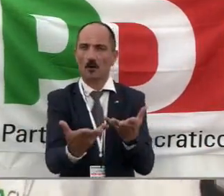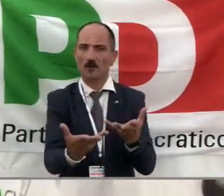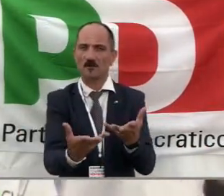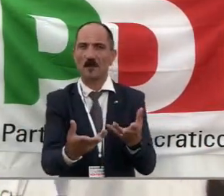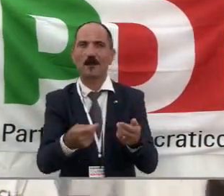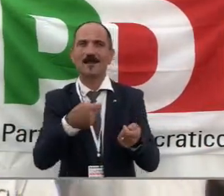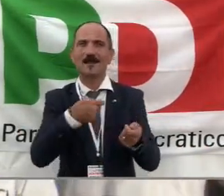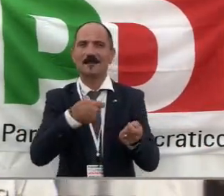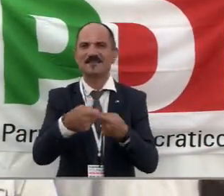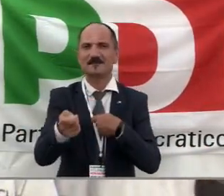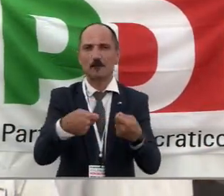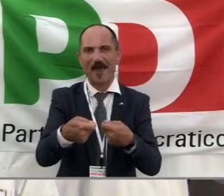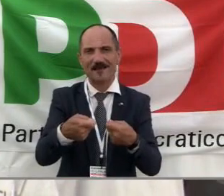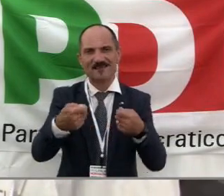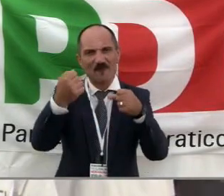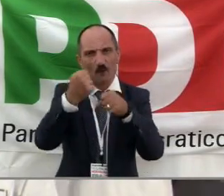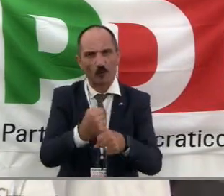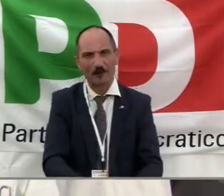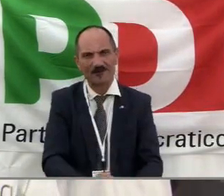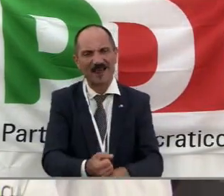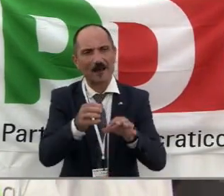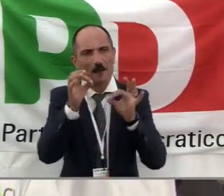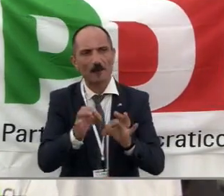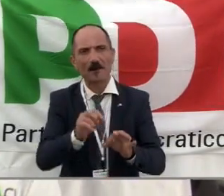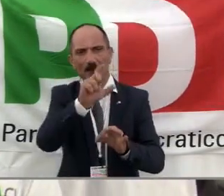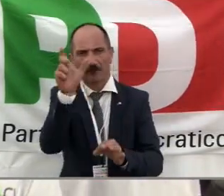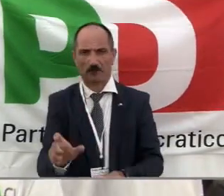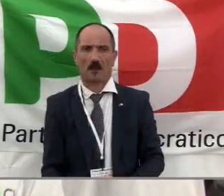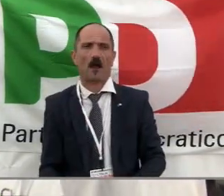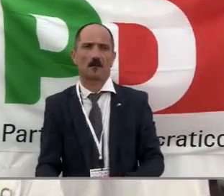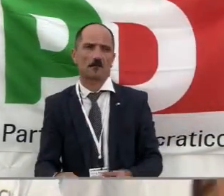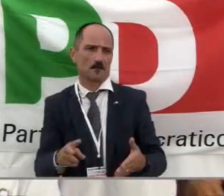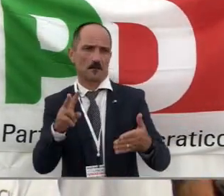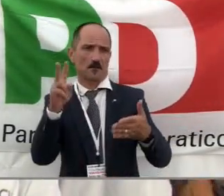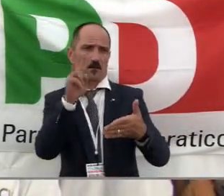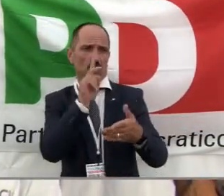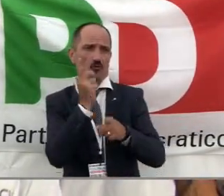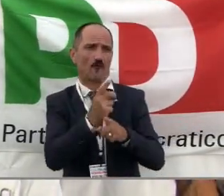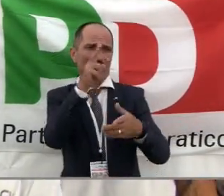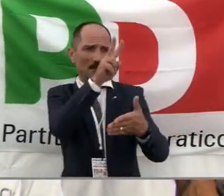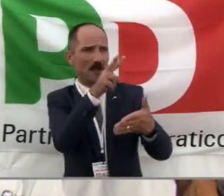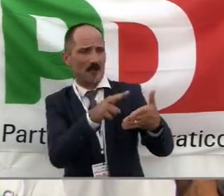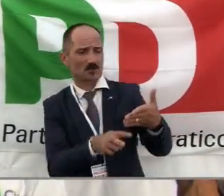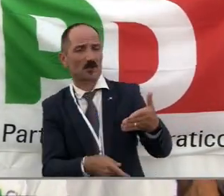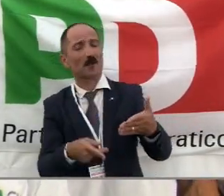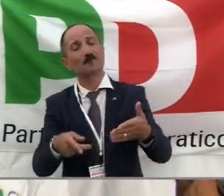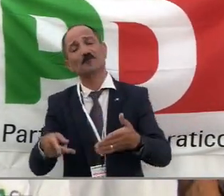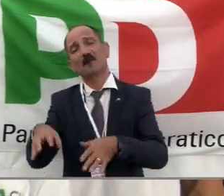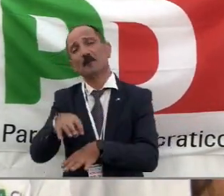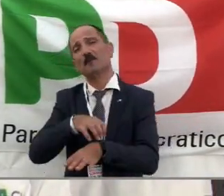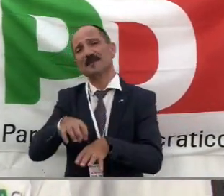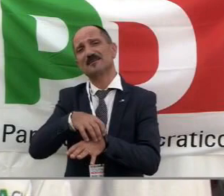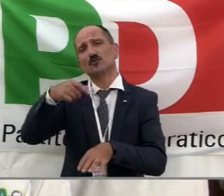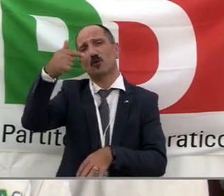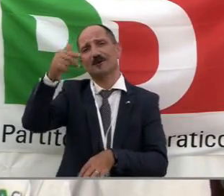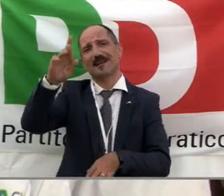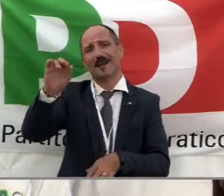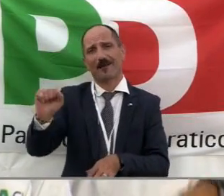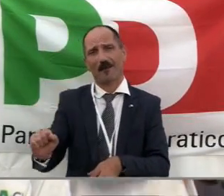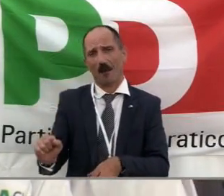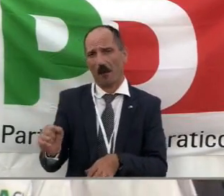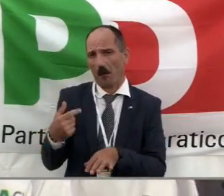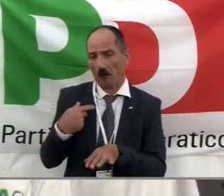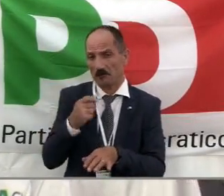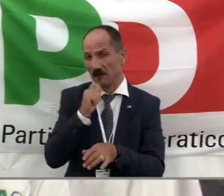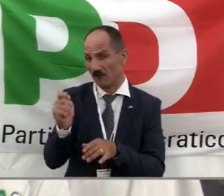a tagliare spese fondamentali per questo paese. Leggete l'intervista del ministro Tria, che pareva non esserci